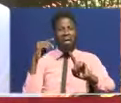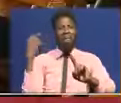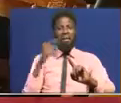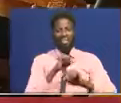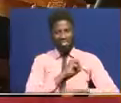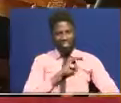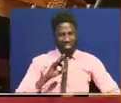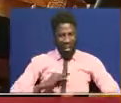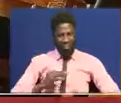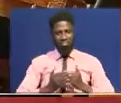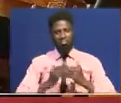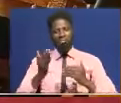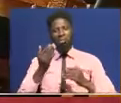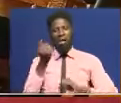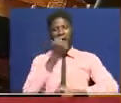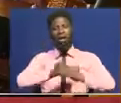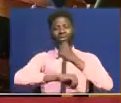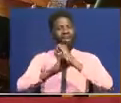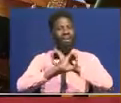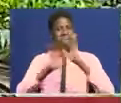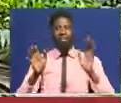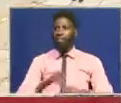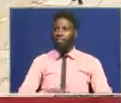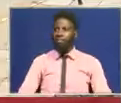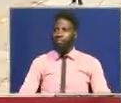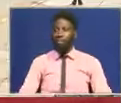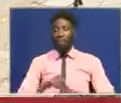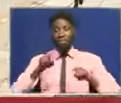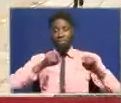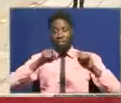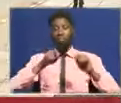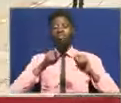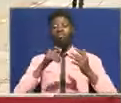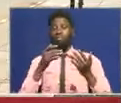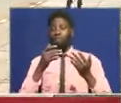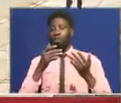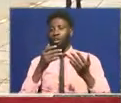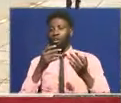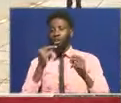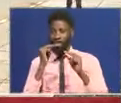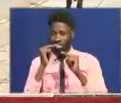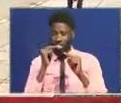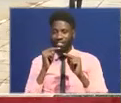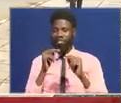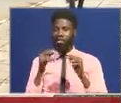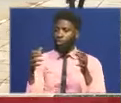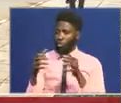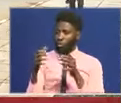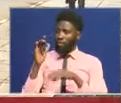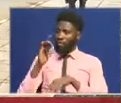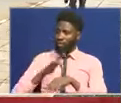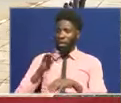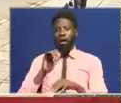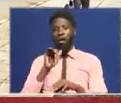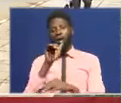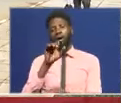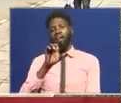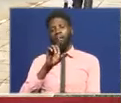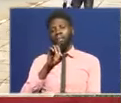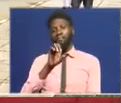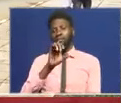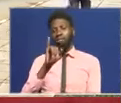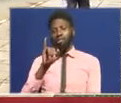very bad thing. Usimamizi wa hoteli hiyo na waathiriwa wanatoa wito kwa idara ya upelelezi wa jinai kuingilia kati na